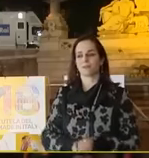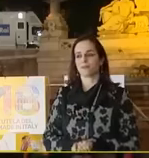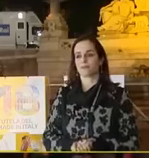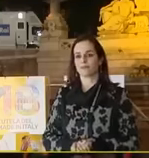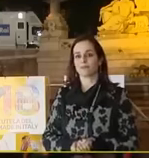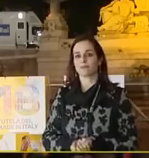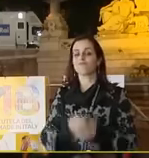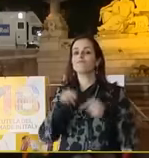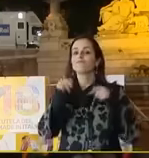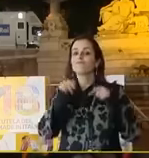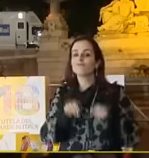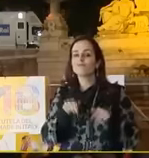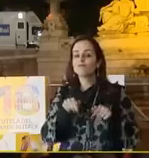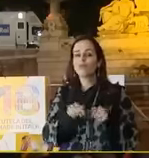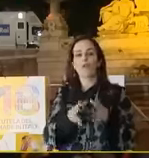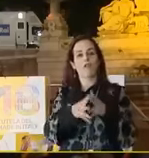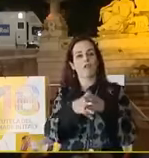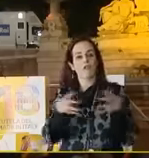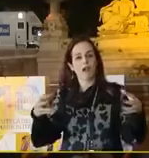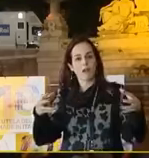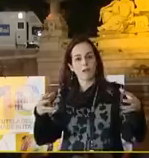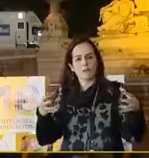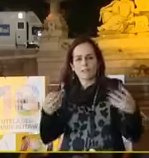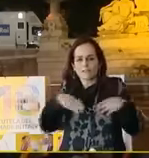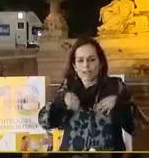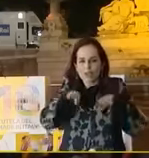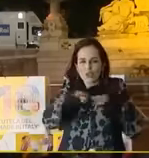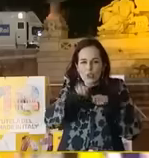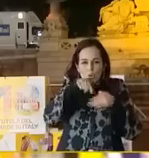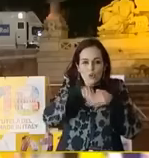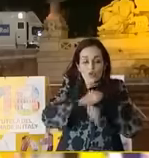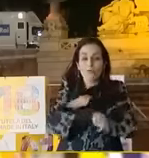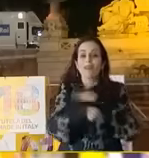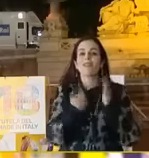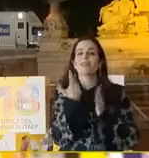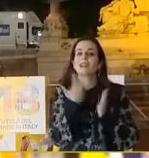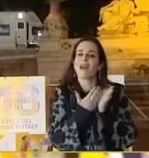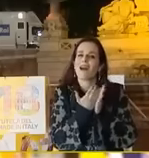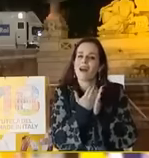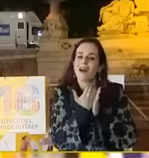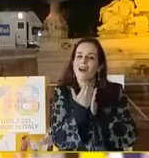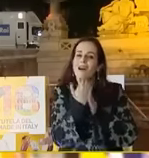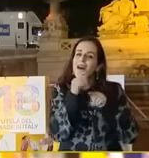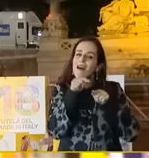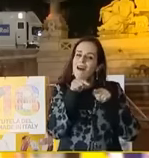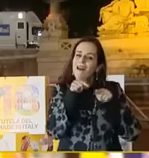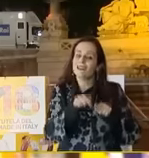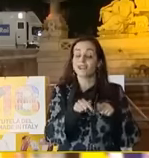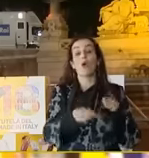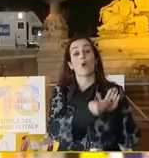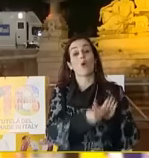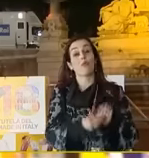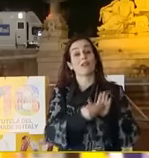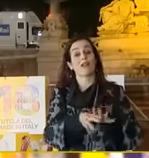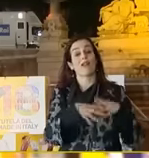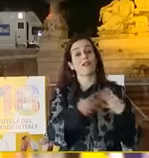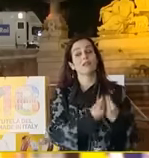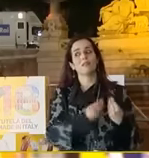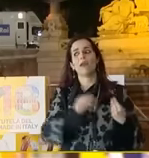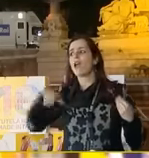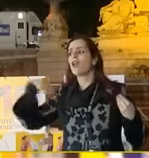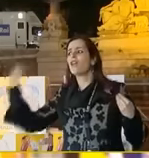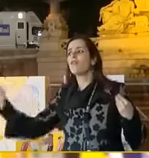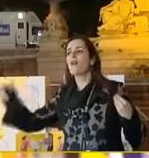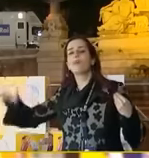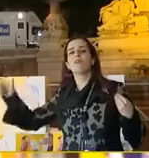Si chiuse dentro una fabbrica con i suoi operai per 3 anni e fuori c'erano solo persone che lo